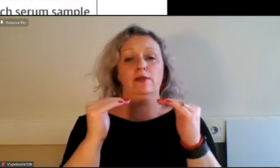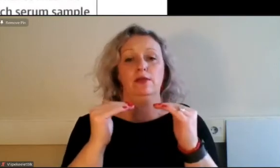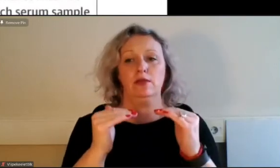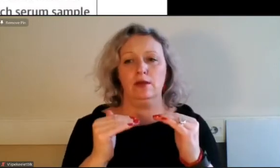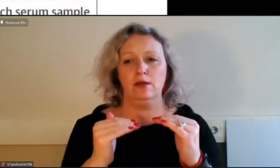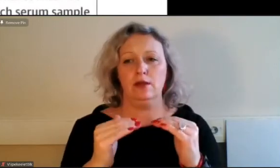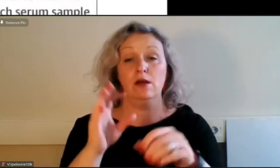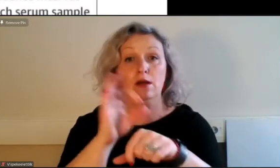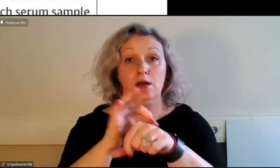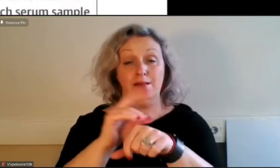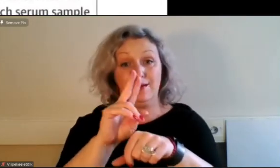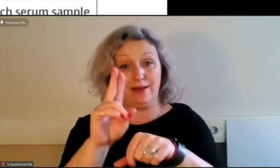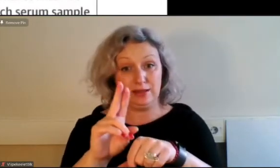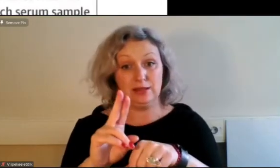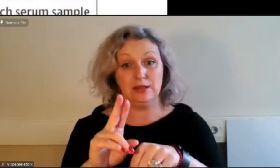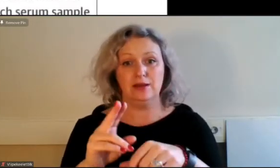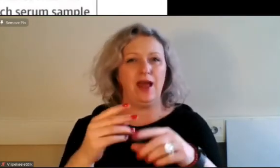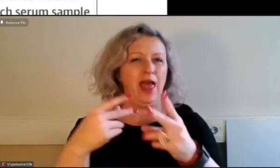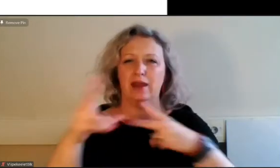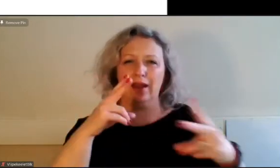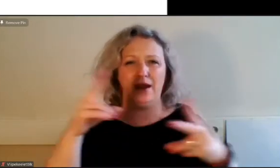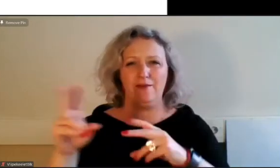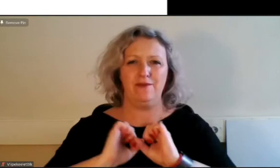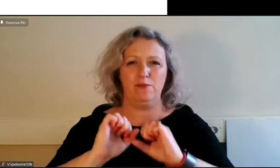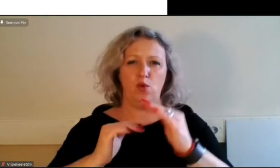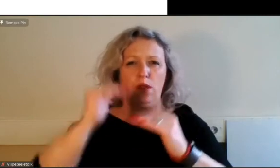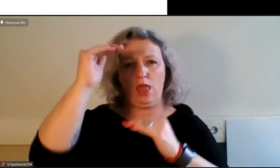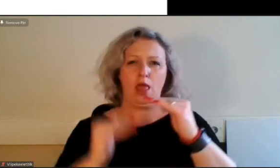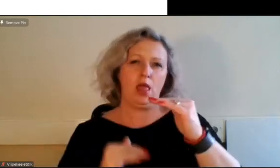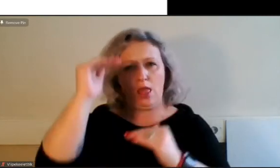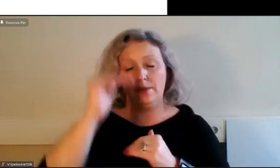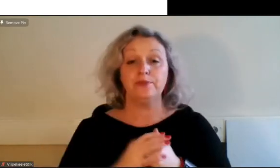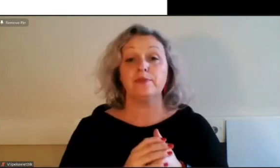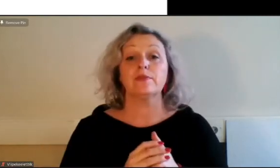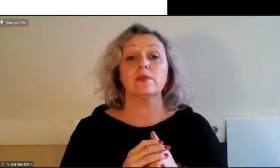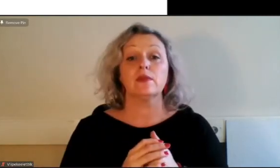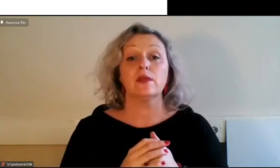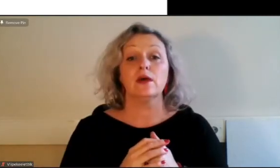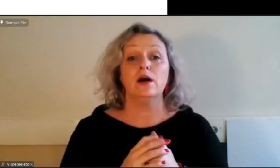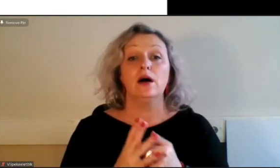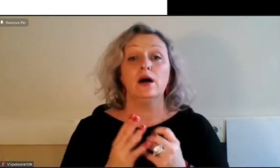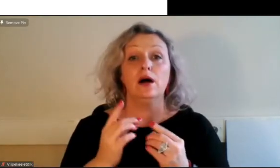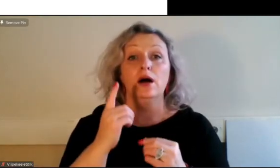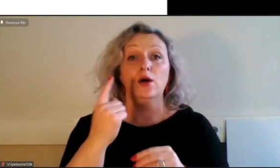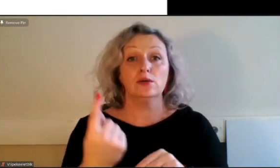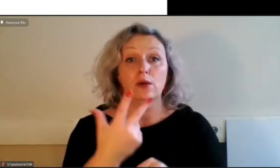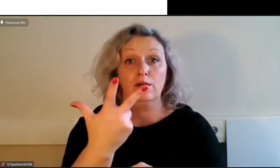tekib ka põdemisega, mitte ainult vaktsineeritutel. Ja kui võrrelda antikehade